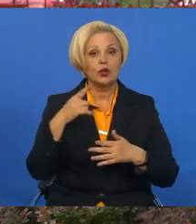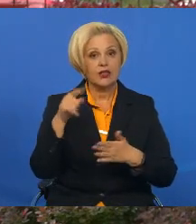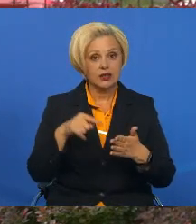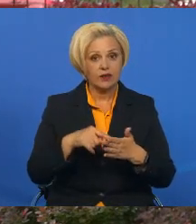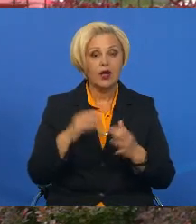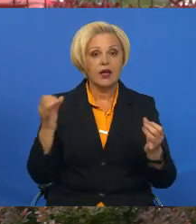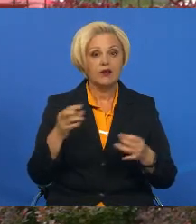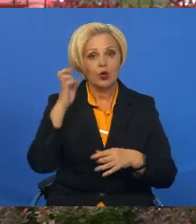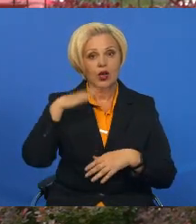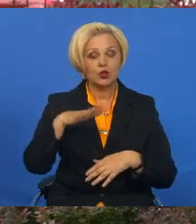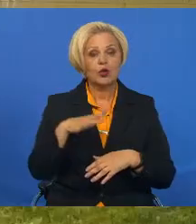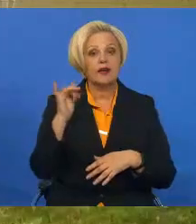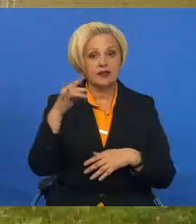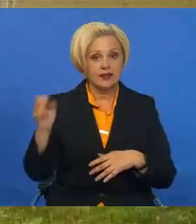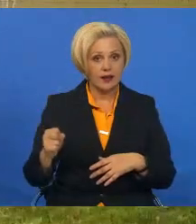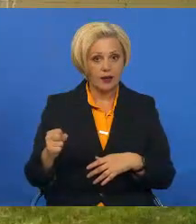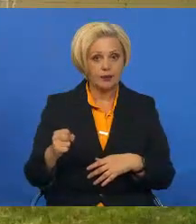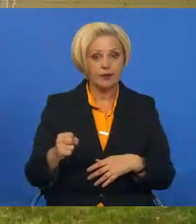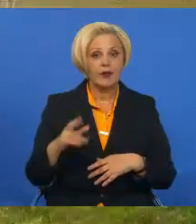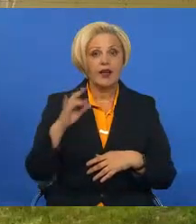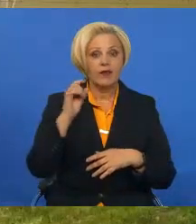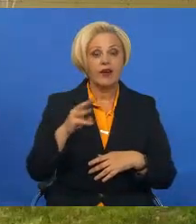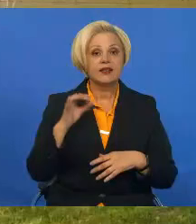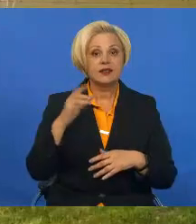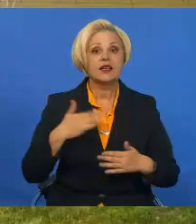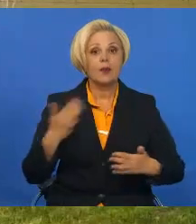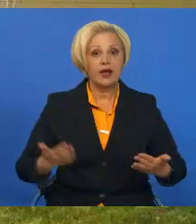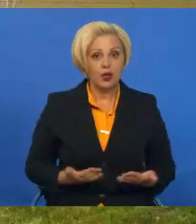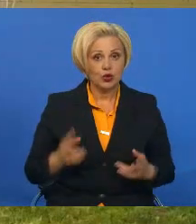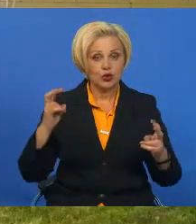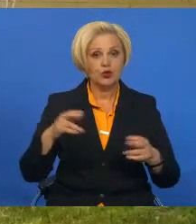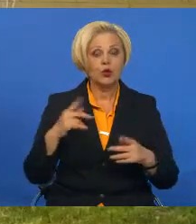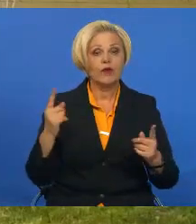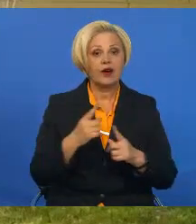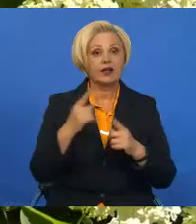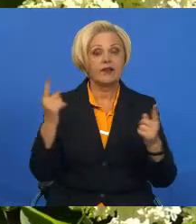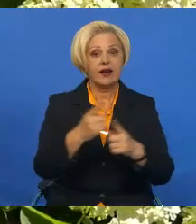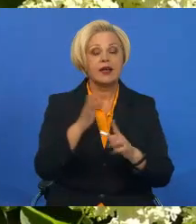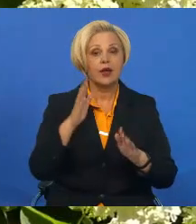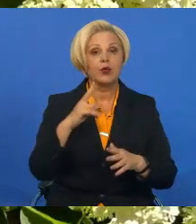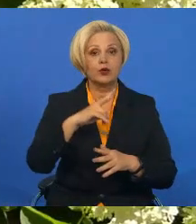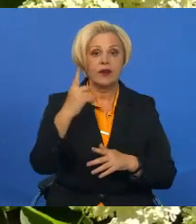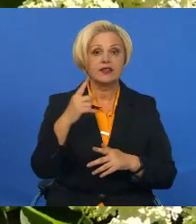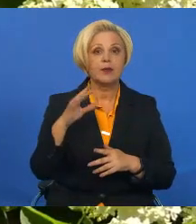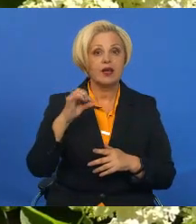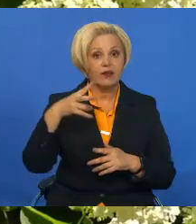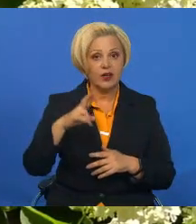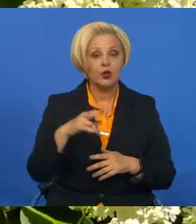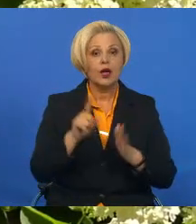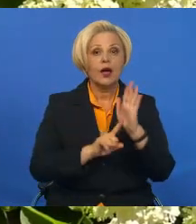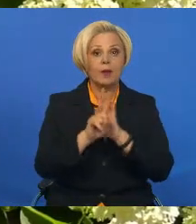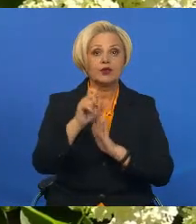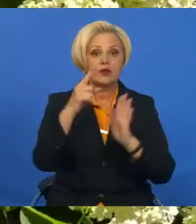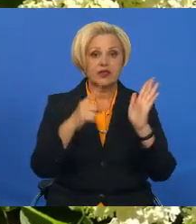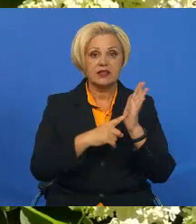историю государственного цирка. Фест «Цирк. Моё жыццё» у картинной галереи Ващенки пройдет 21 червеня. Яно пачнецца